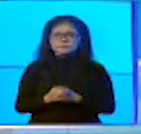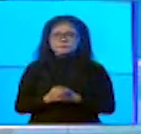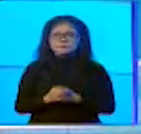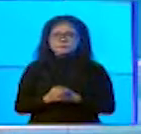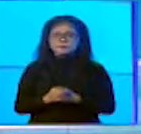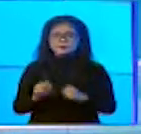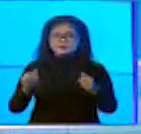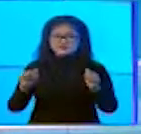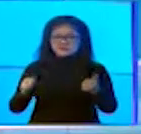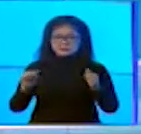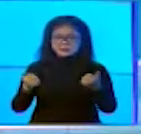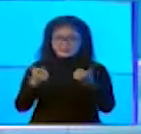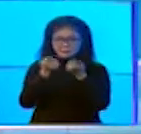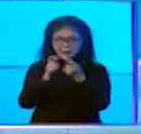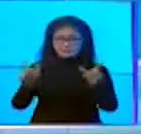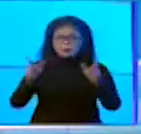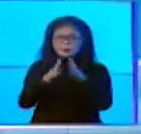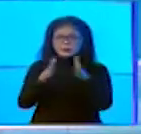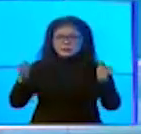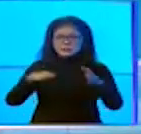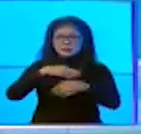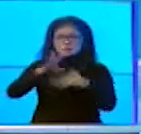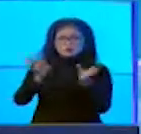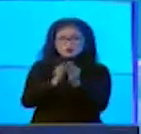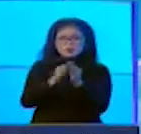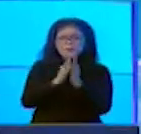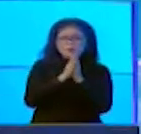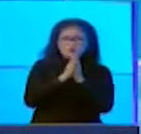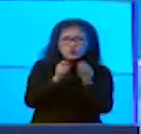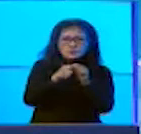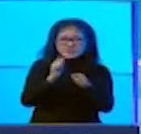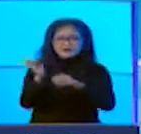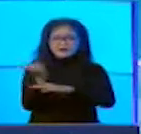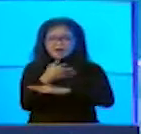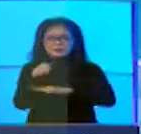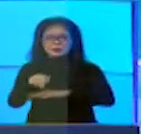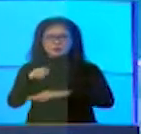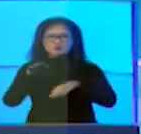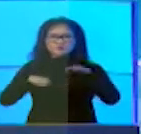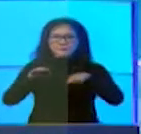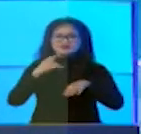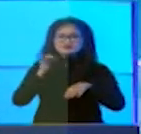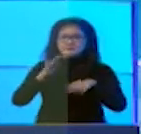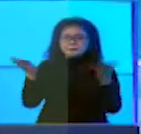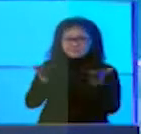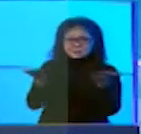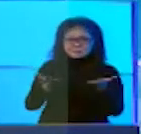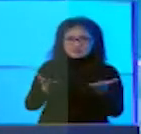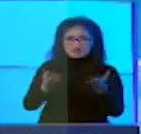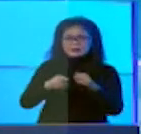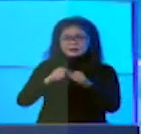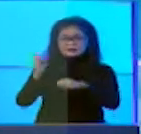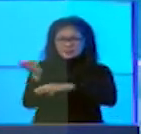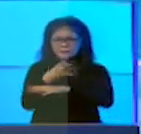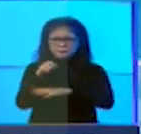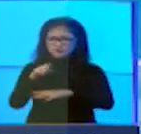Hai jumlah pemohon gravitas di stasiun kereta api Jombang Jawa Timur meningkat dua kali lipat dibandingkan biasa rafita's merupakan